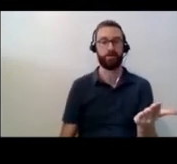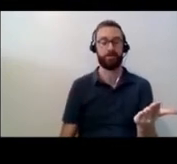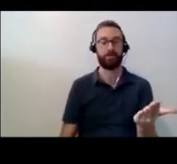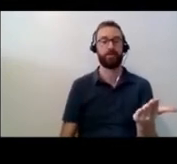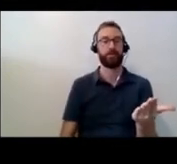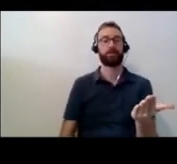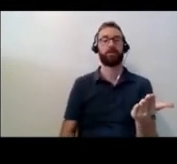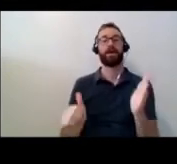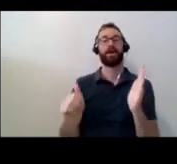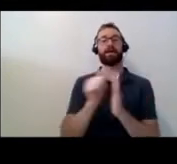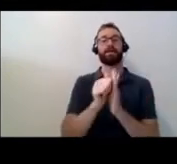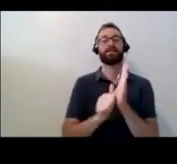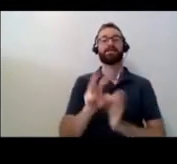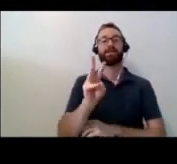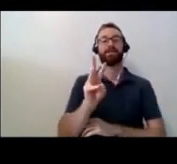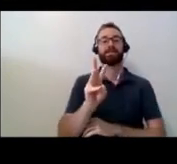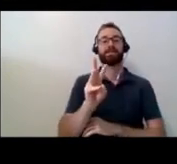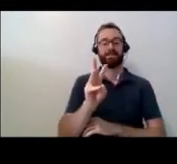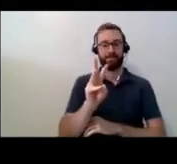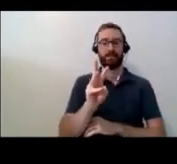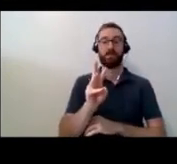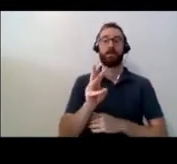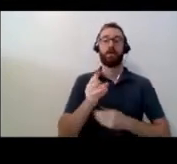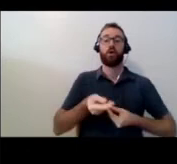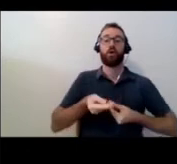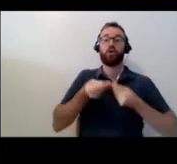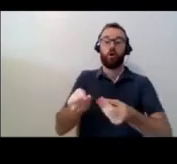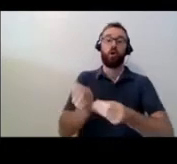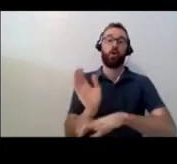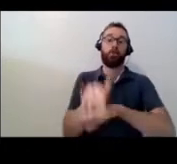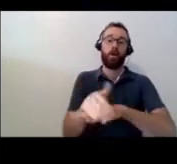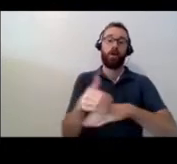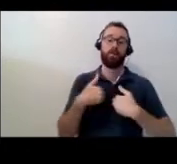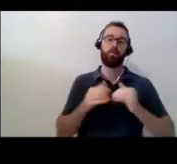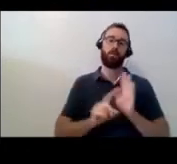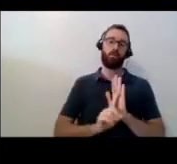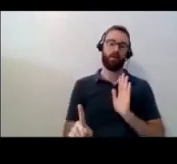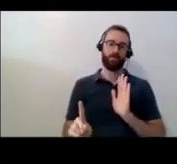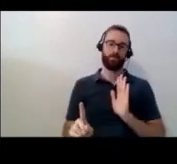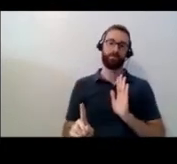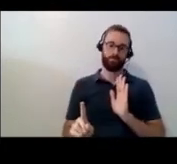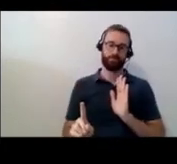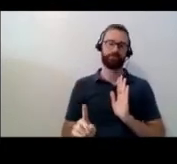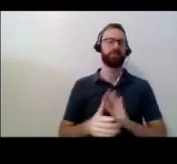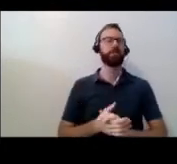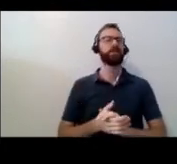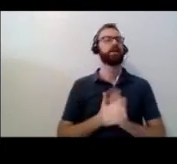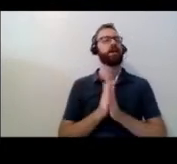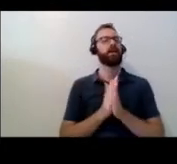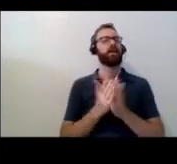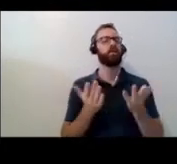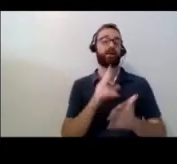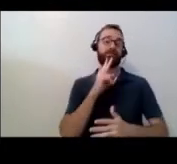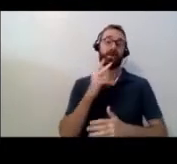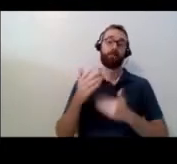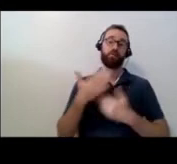vient interdire la mise à mort des animaux. Et bon, ce qui est intéressant, c'est que bon, ça fait presque 5 ans maintenant que